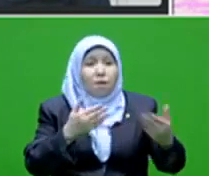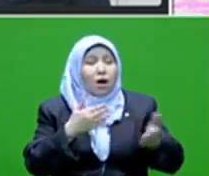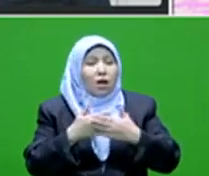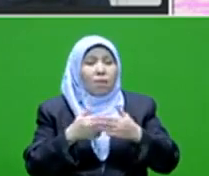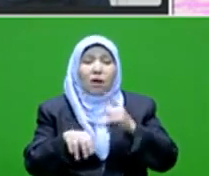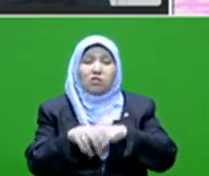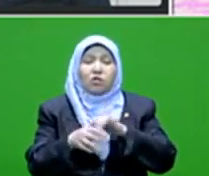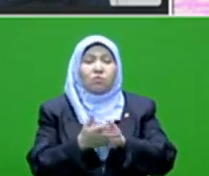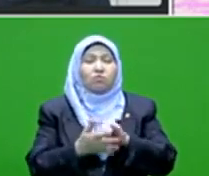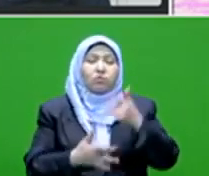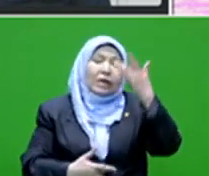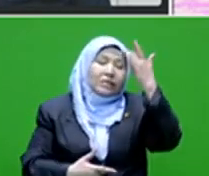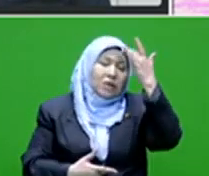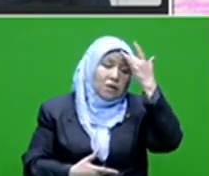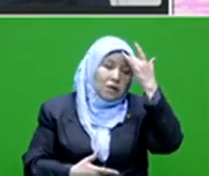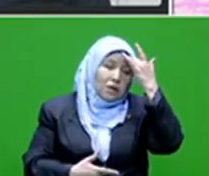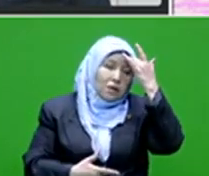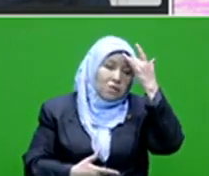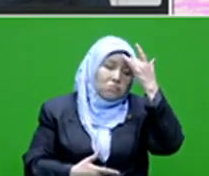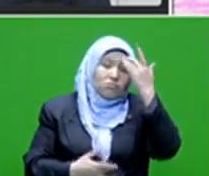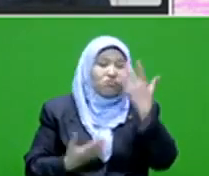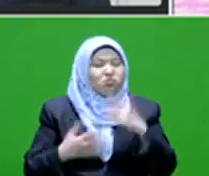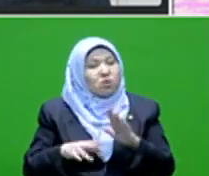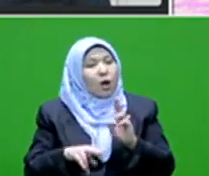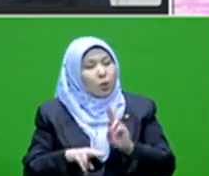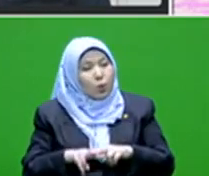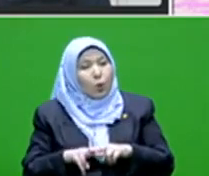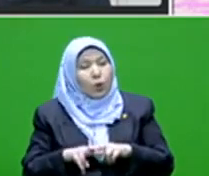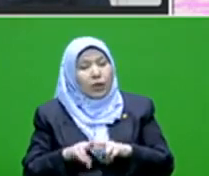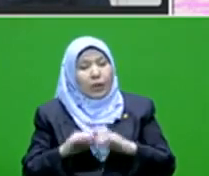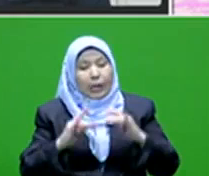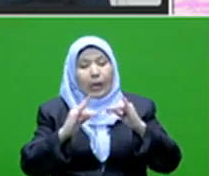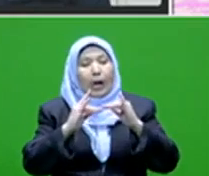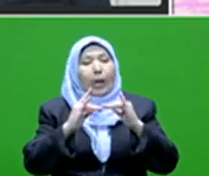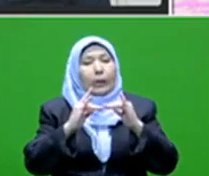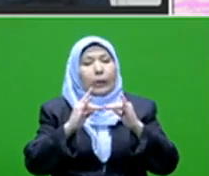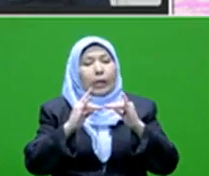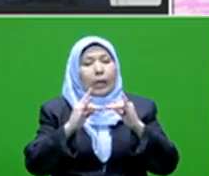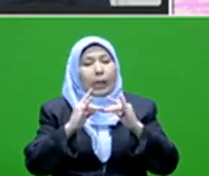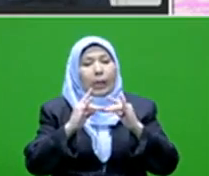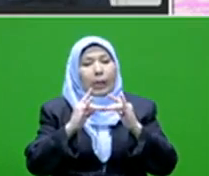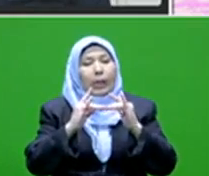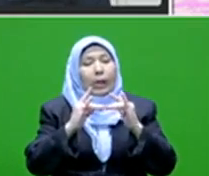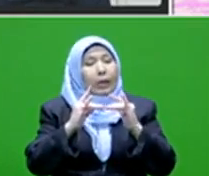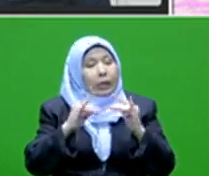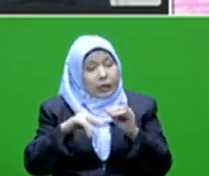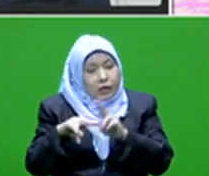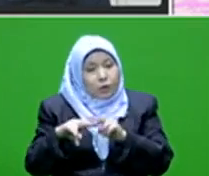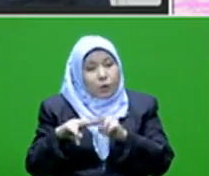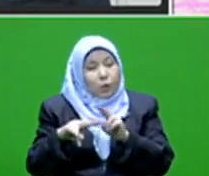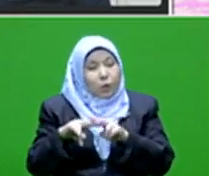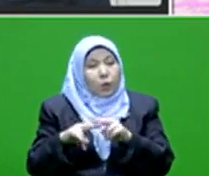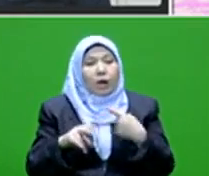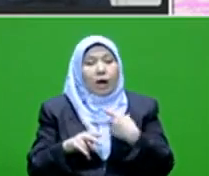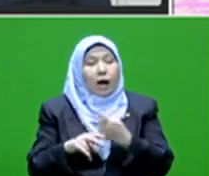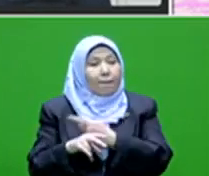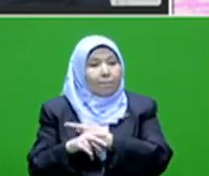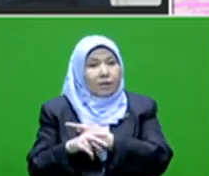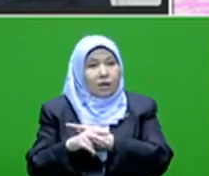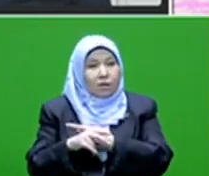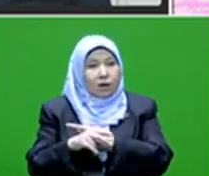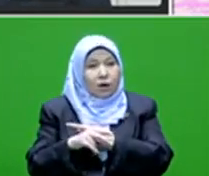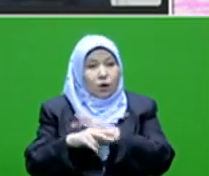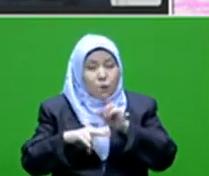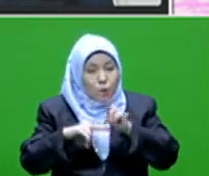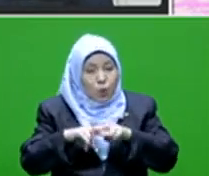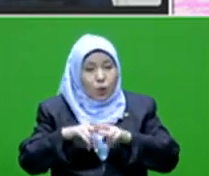tu beliau dah sakit dah. Beliau duduk di katil beliau. Kita pergi duduk dengan 2-3 kawan. Kami bersila di